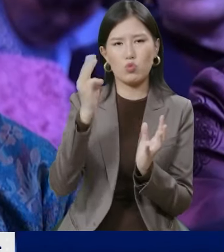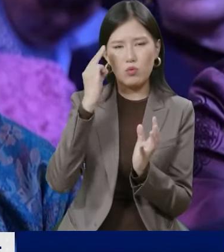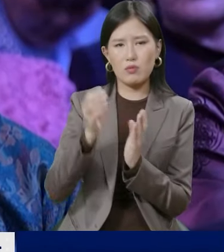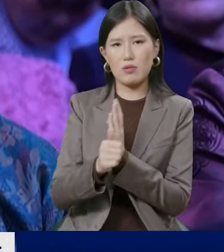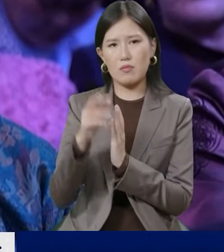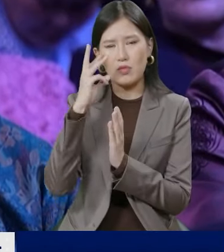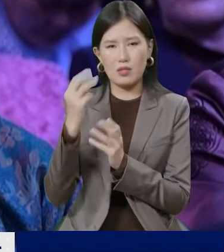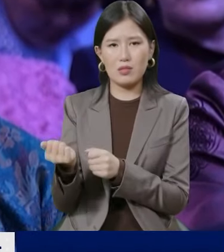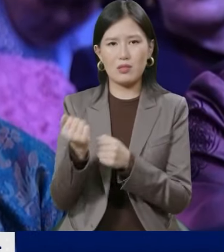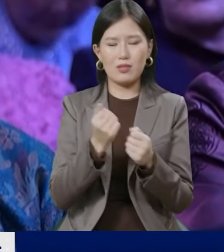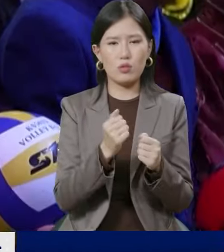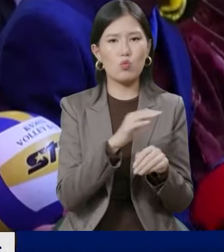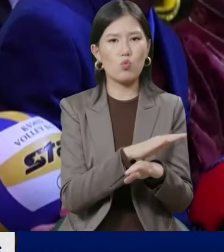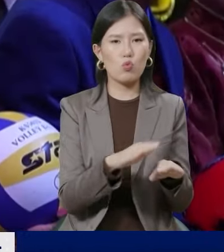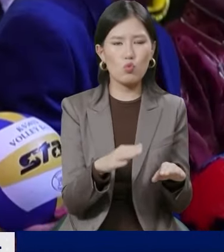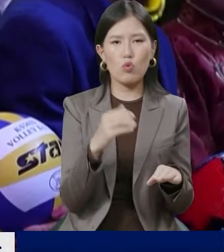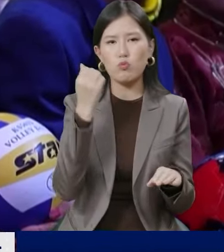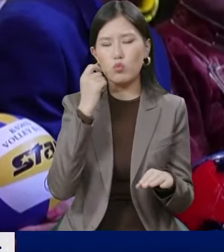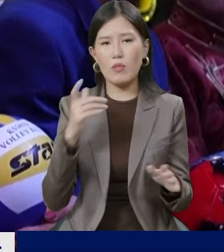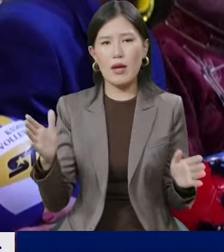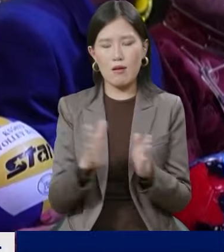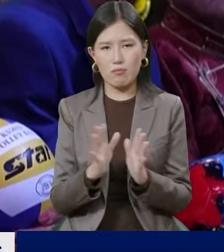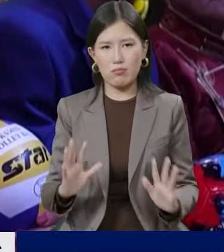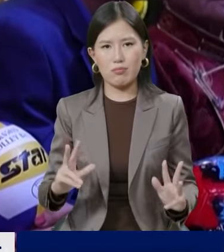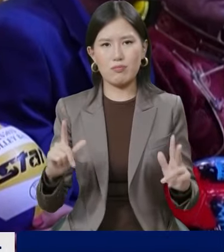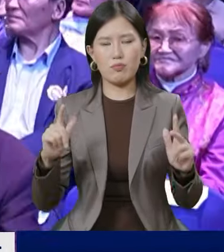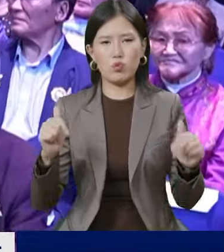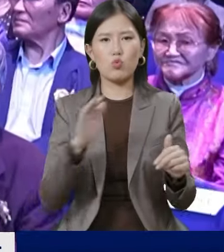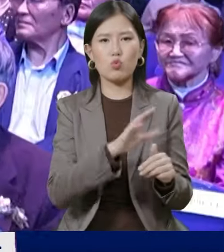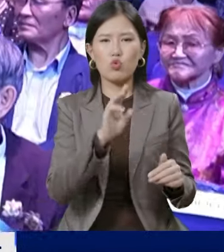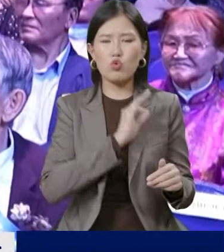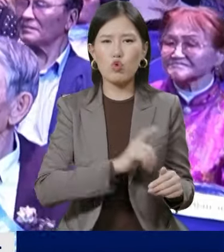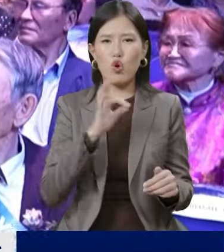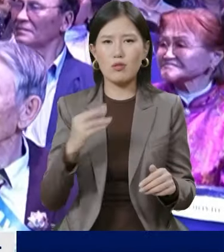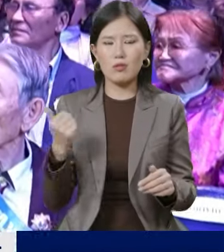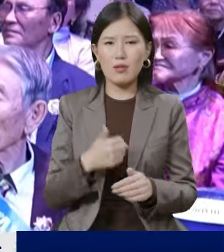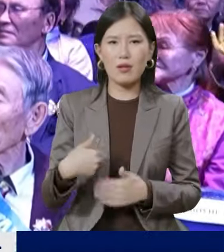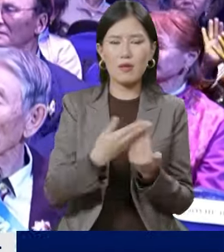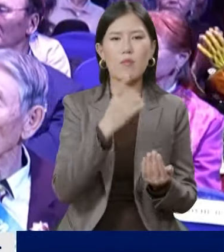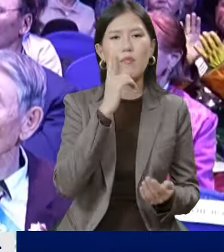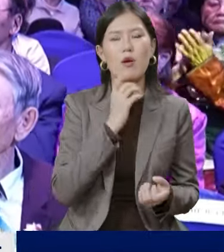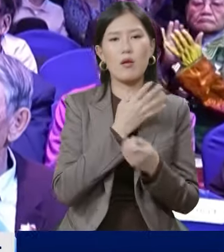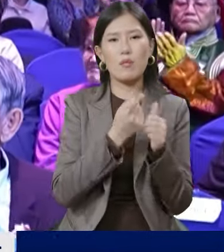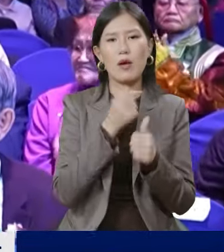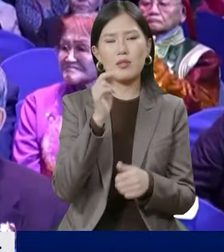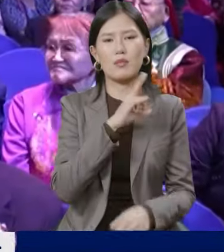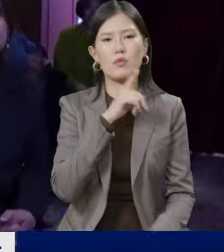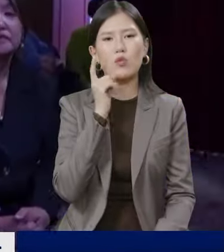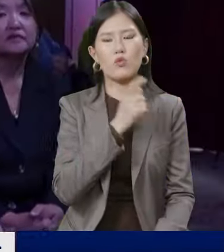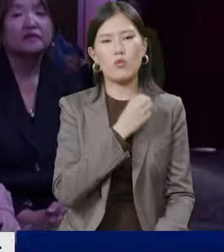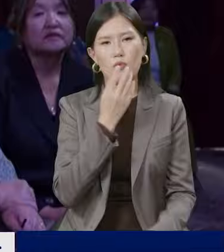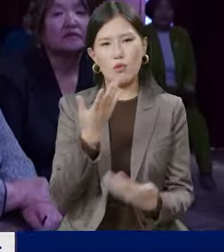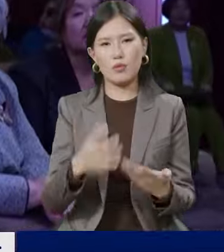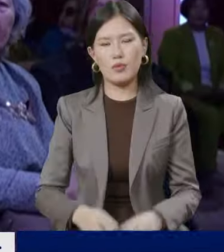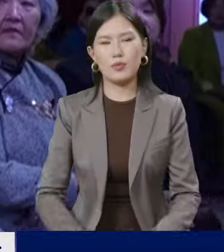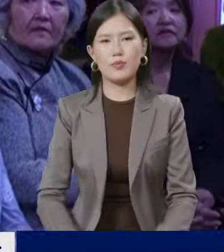дамжуулан шийдвэрлэж, хүүхэд ахмадуудын хамтын хөгжлийг цогцлон хүүхдийн төлөө хотыг бий болгох мөрийн хөтөлбөрөөр арчилсан намын залуус